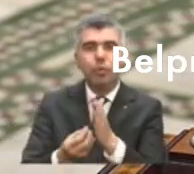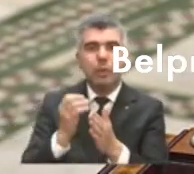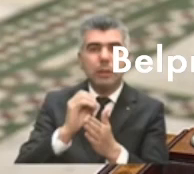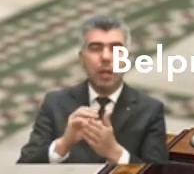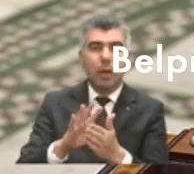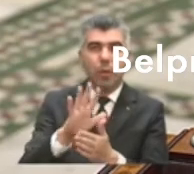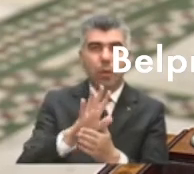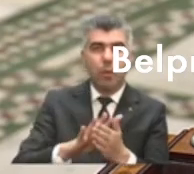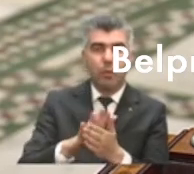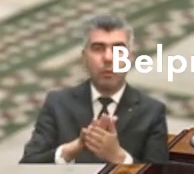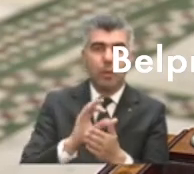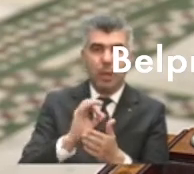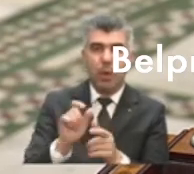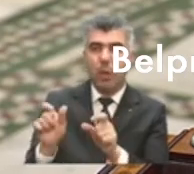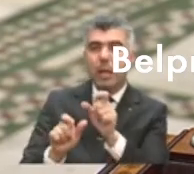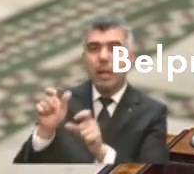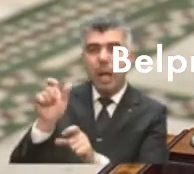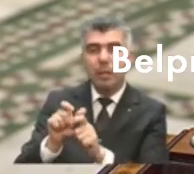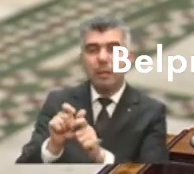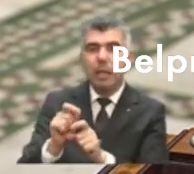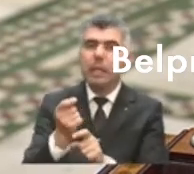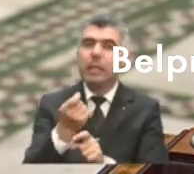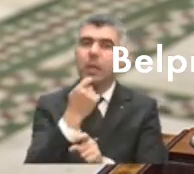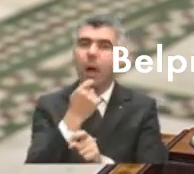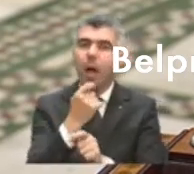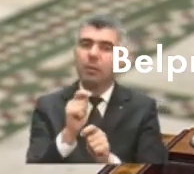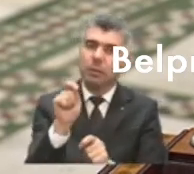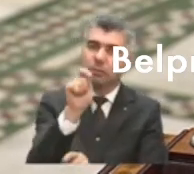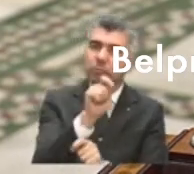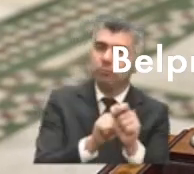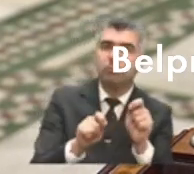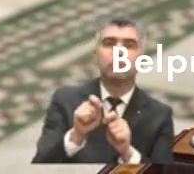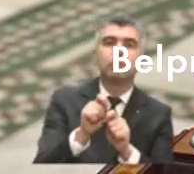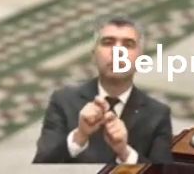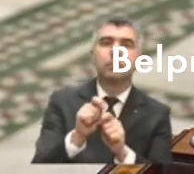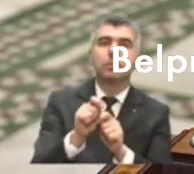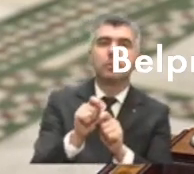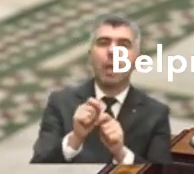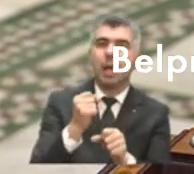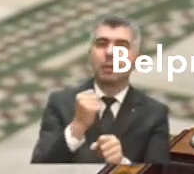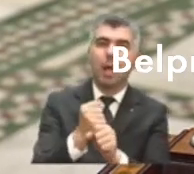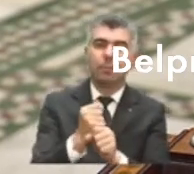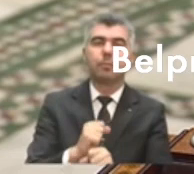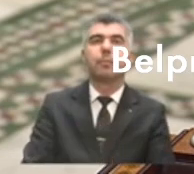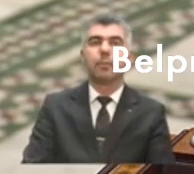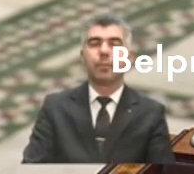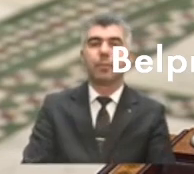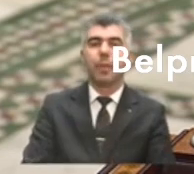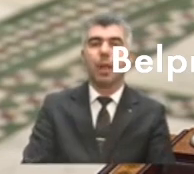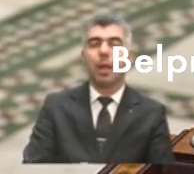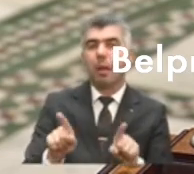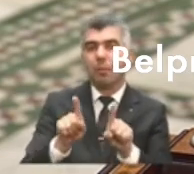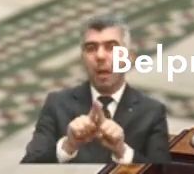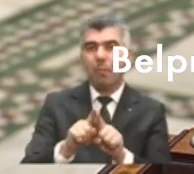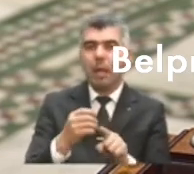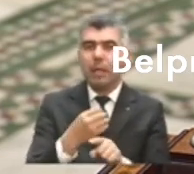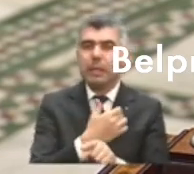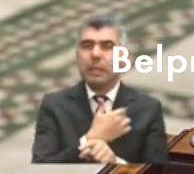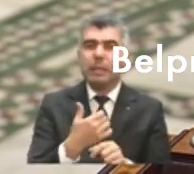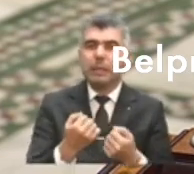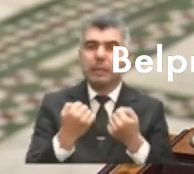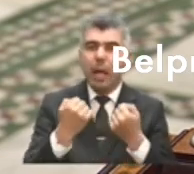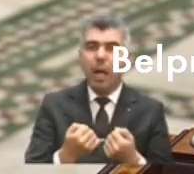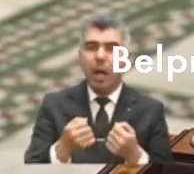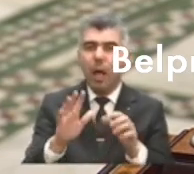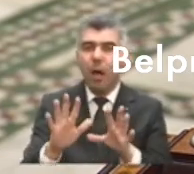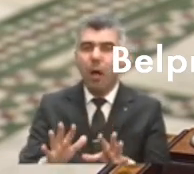جينيك. وهذا الشيء راه ساهل، من بنادم كنخلقوا الدواء، حنا خدامين عليه. واش واش واش المنظومه الصحيه جابت حلول